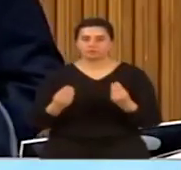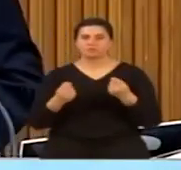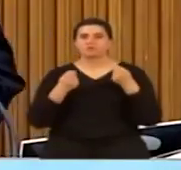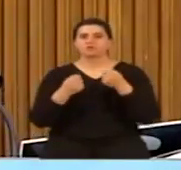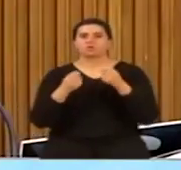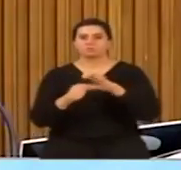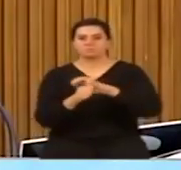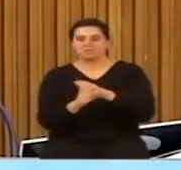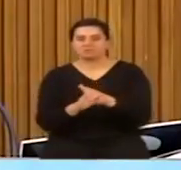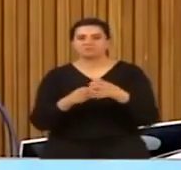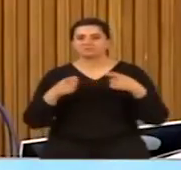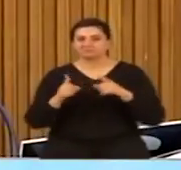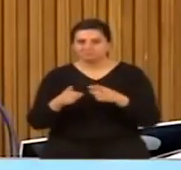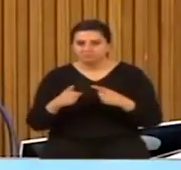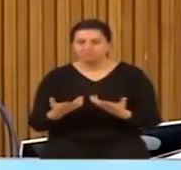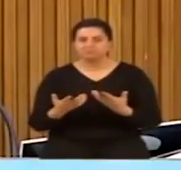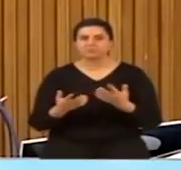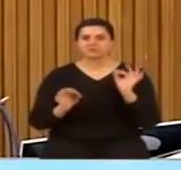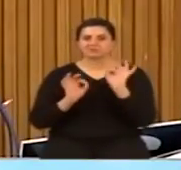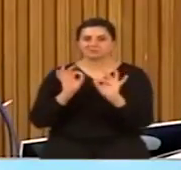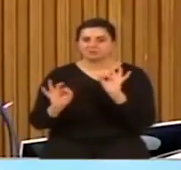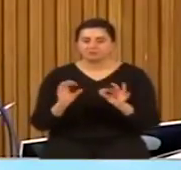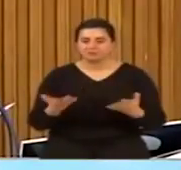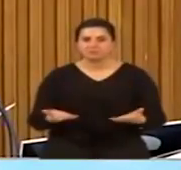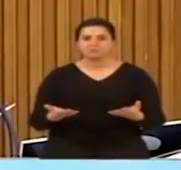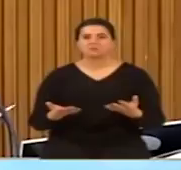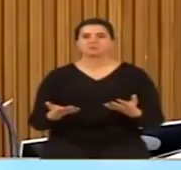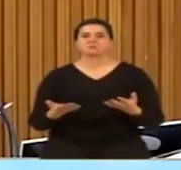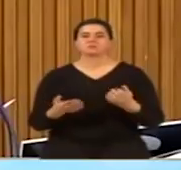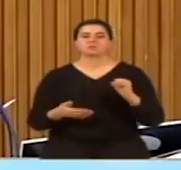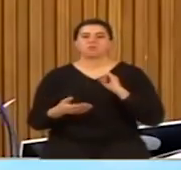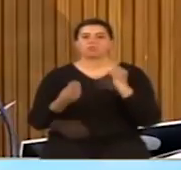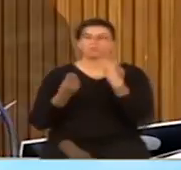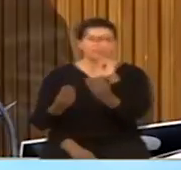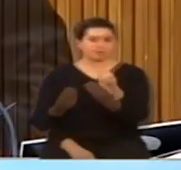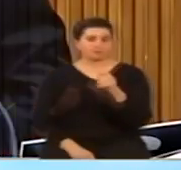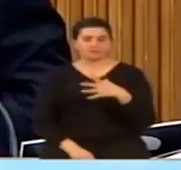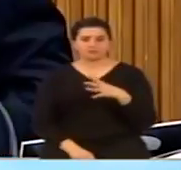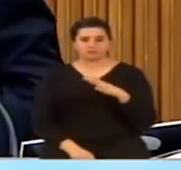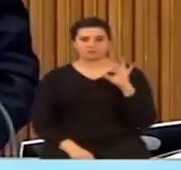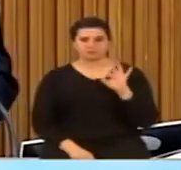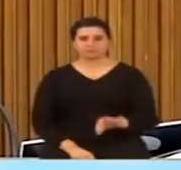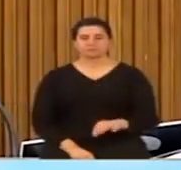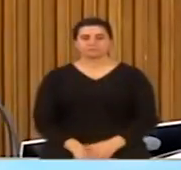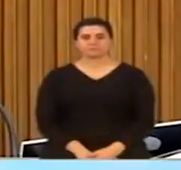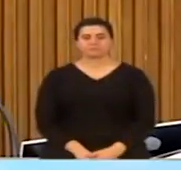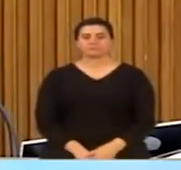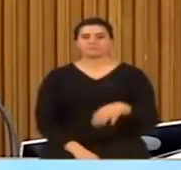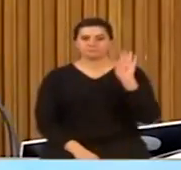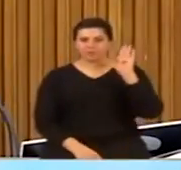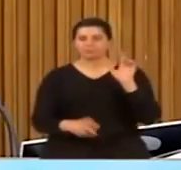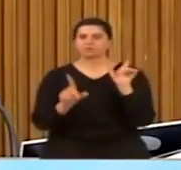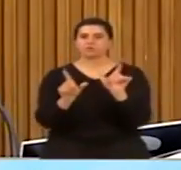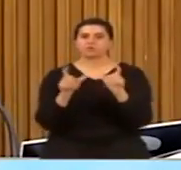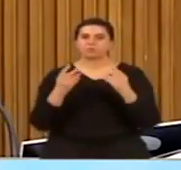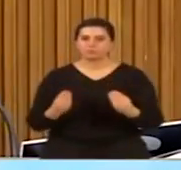Baskıyla, şantajla, tehditle devlet yönetilir mi? Şimdi teklif ediyorum. Demokrasiyi